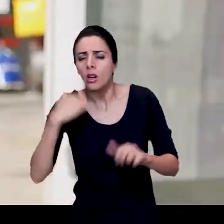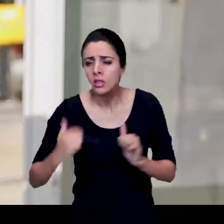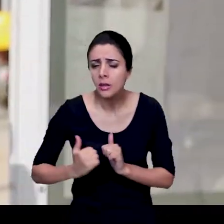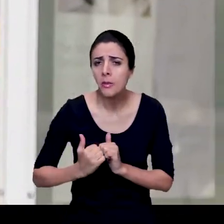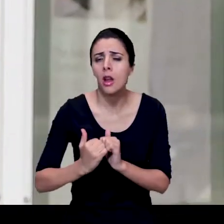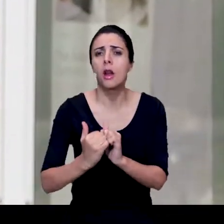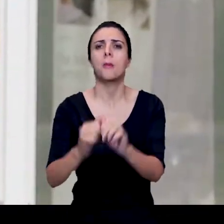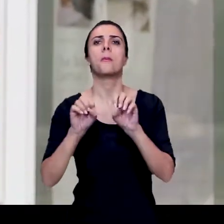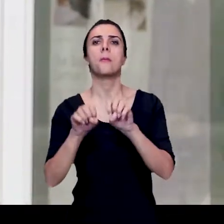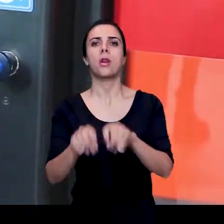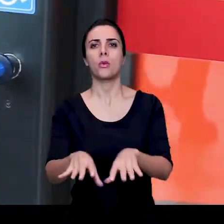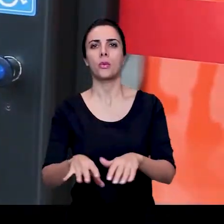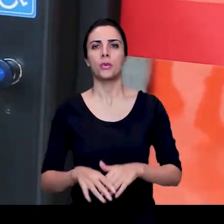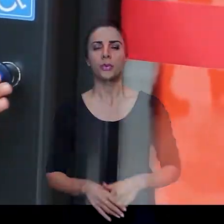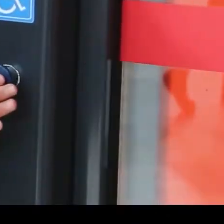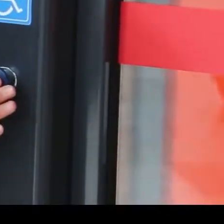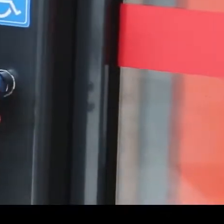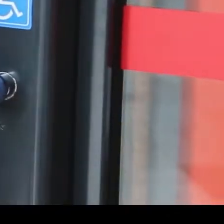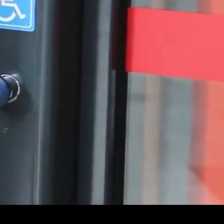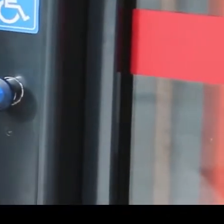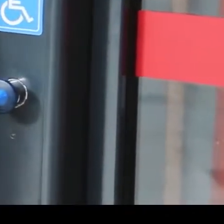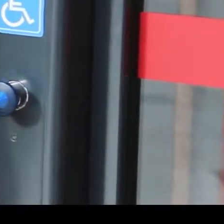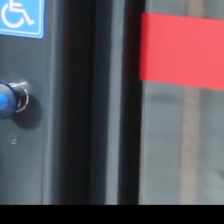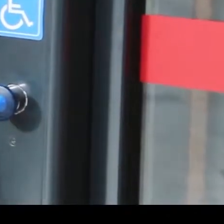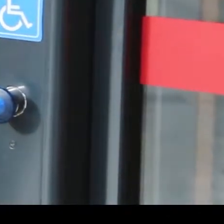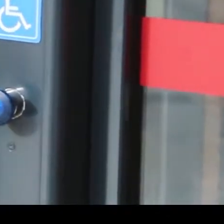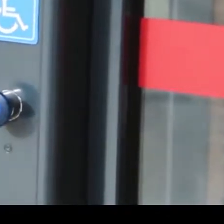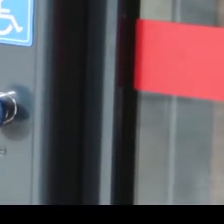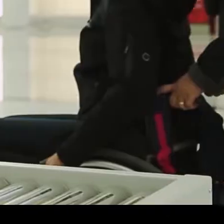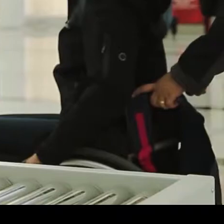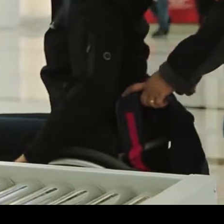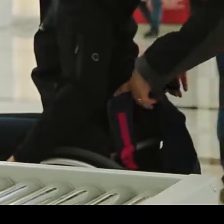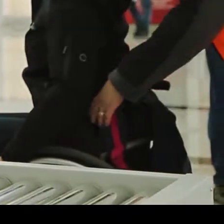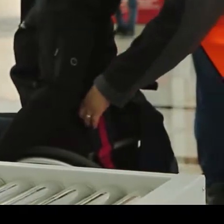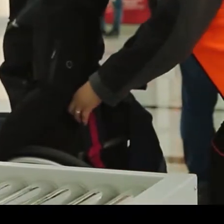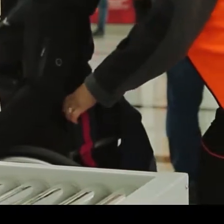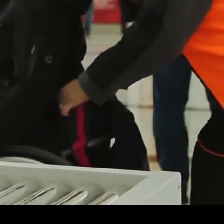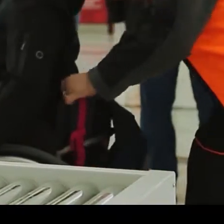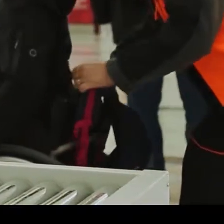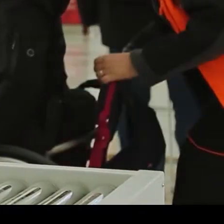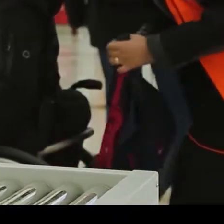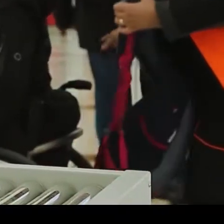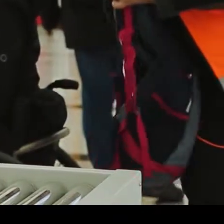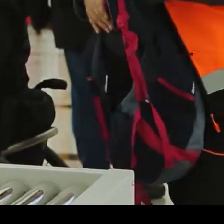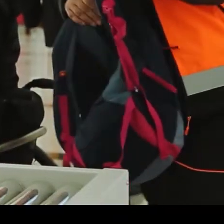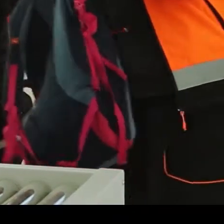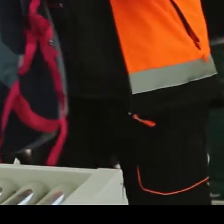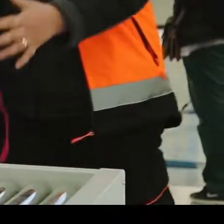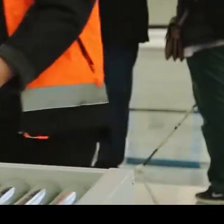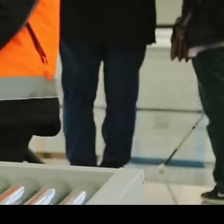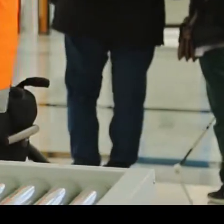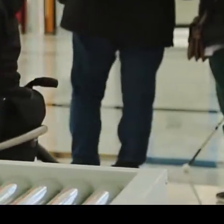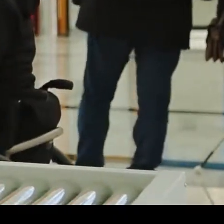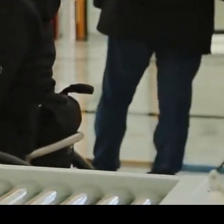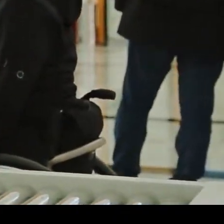ulaştırılacak. Döner kapıya yaklaştılar. Yolcu engelli butonuna bastı. X-ray cihazının başındalar. Turuncu